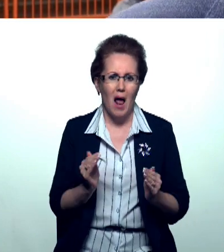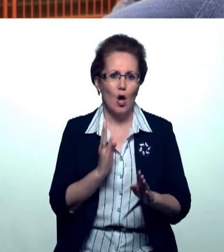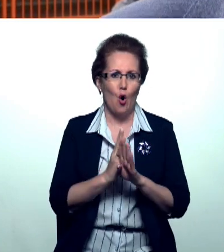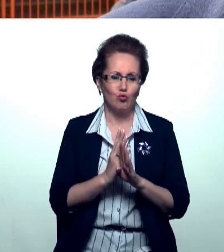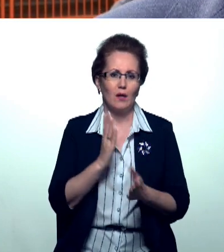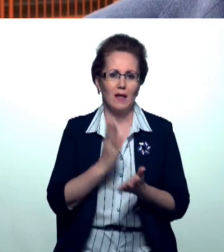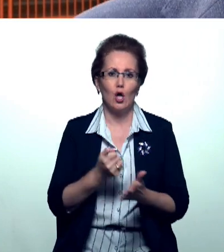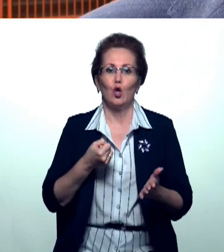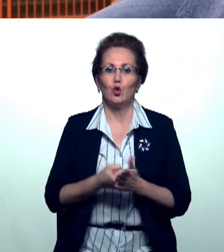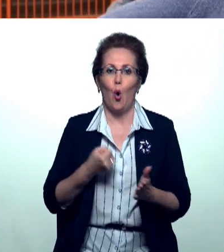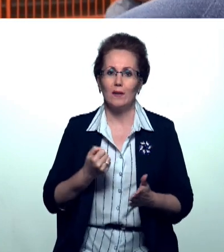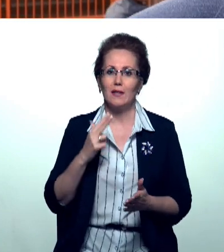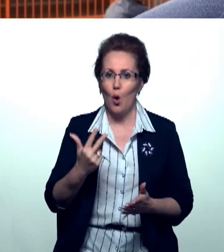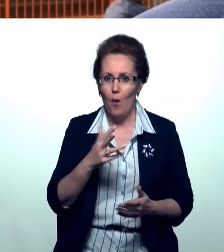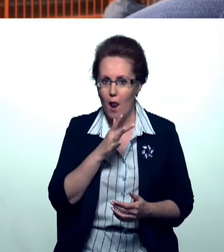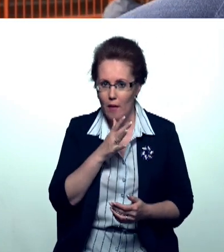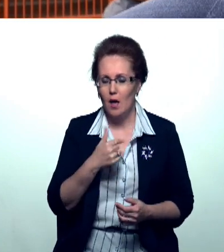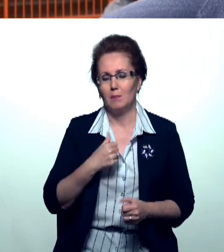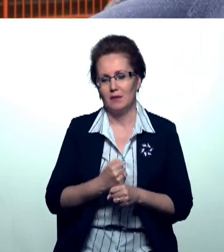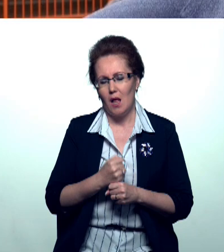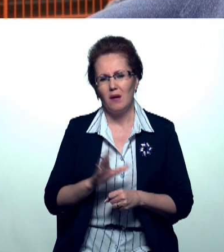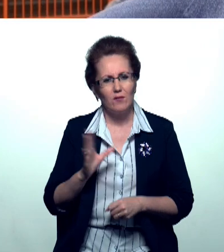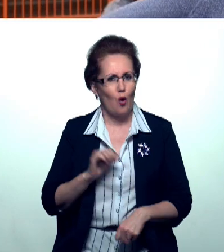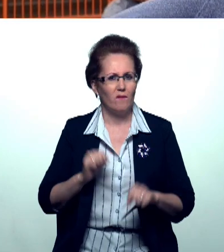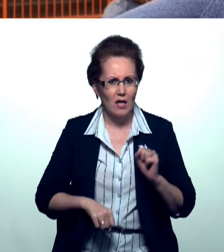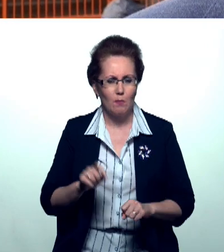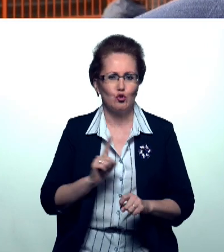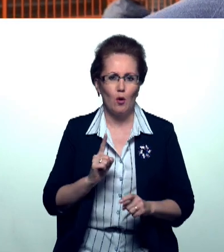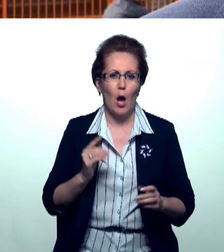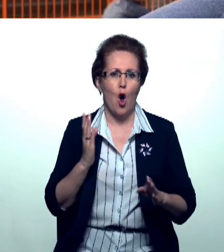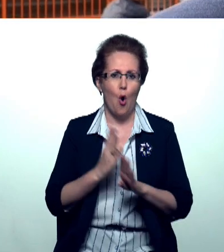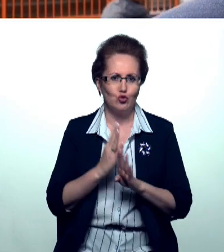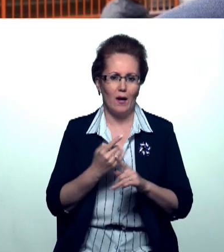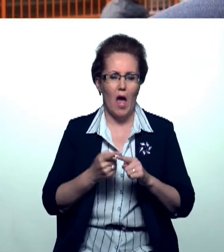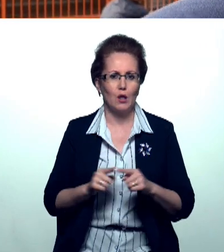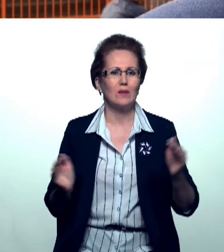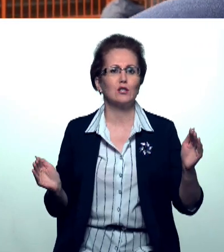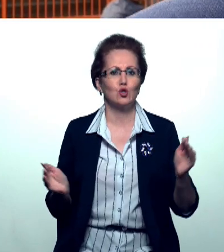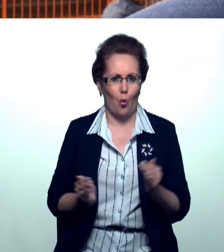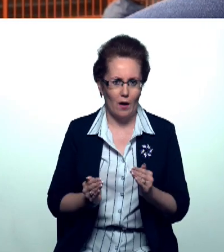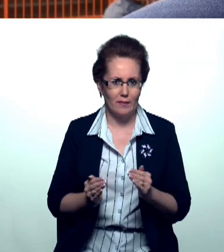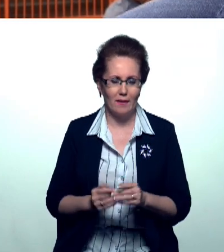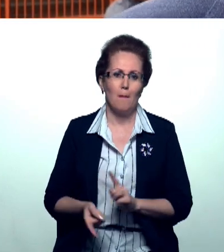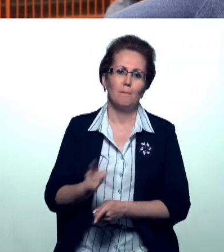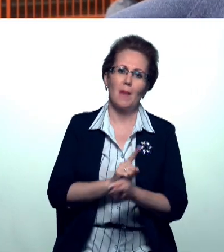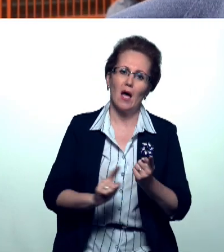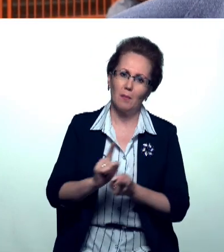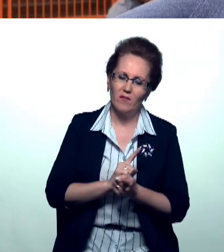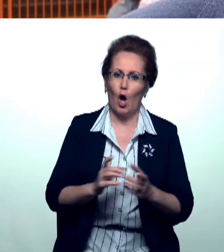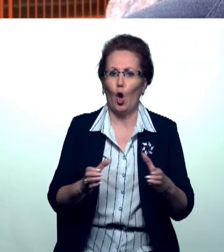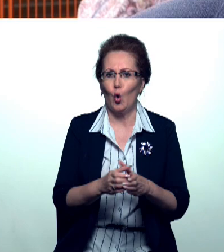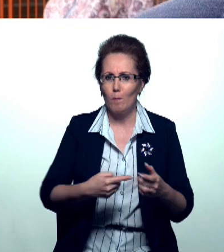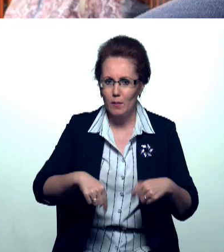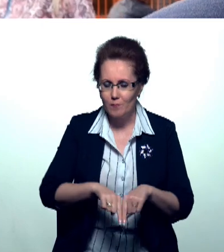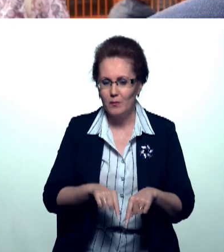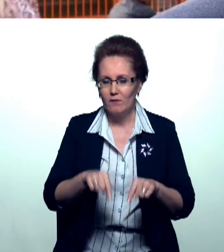до 3 лет. Но мы делаем все возможное для того, чтобы ее минимизировать. Поэтому мы и перепрофилируем группы. В этом